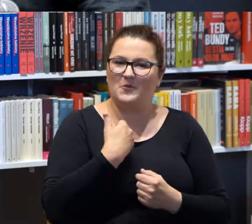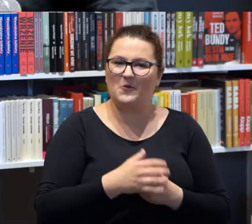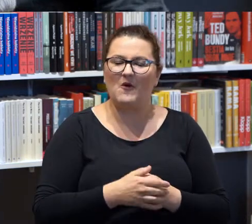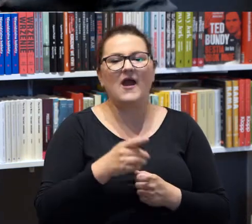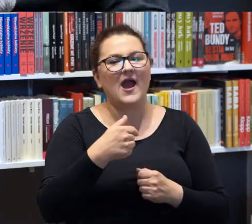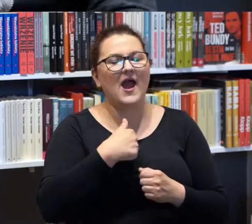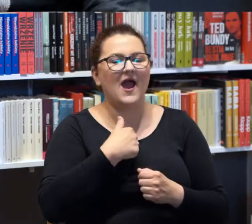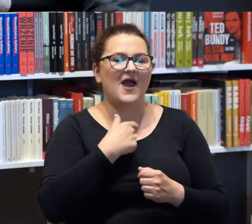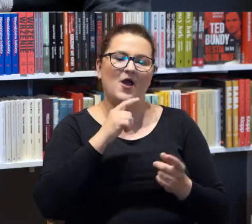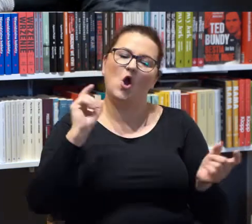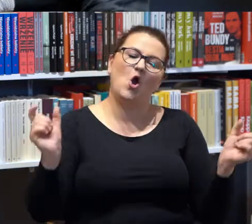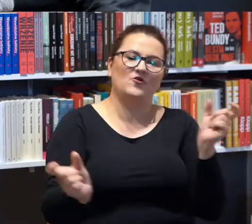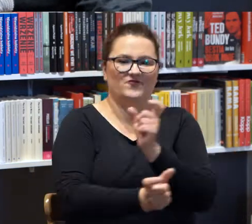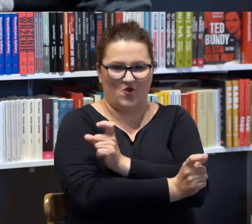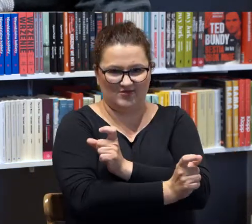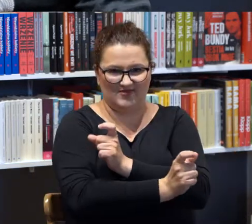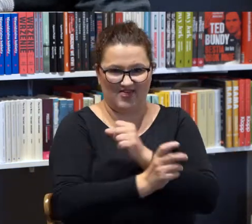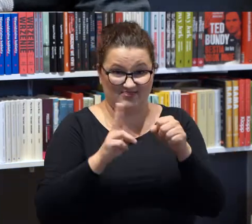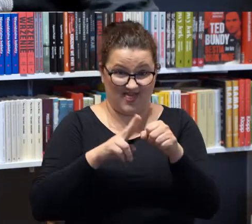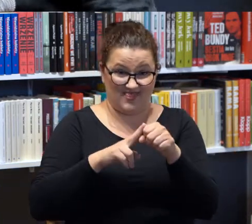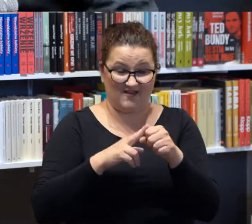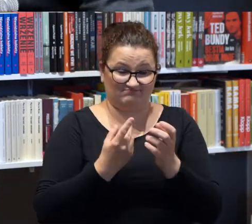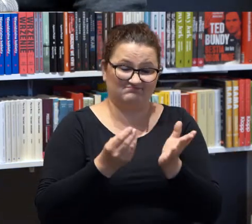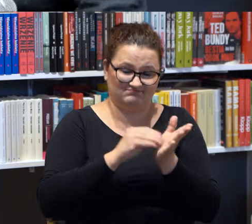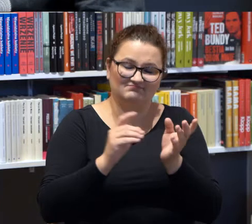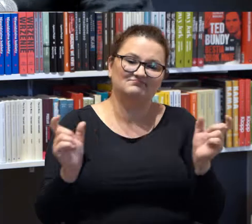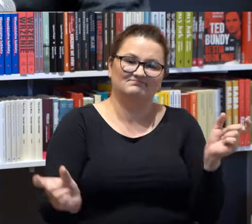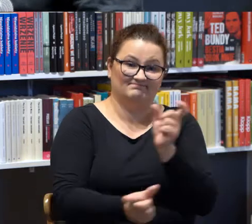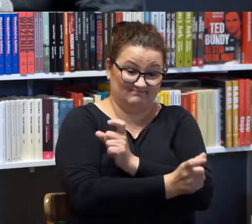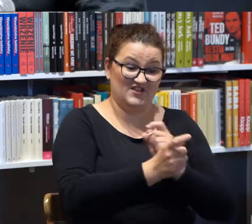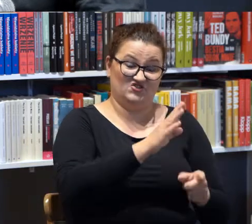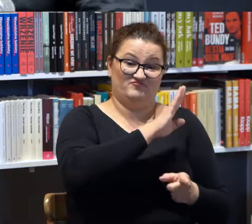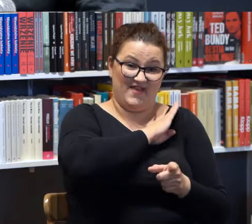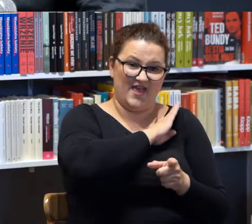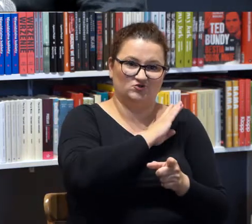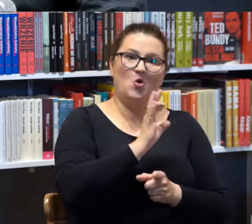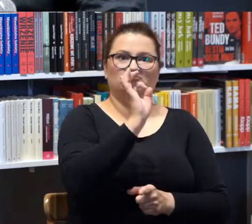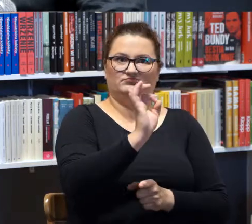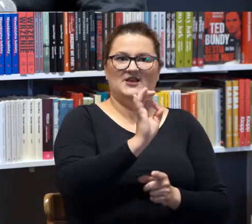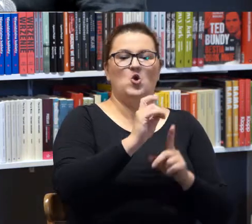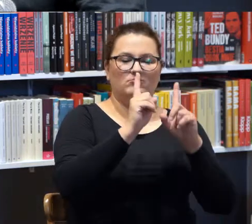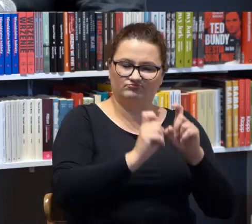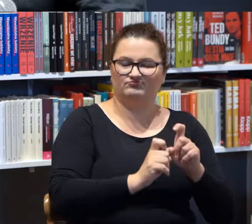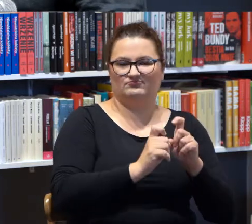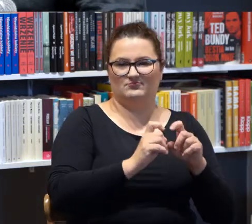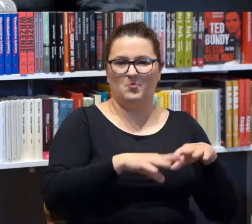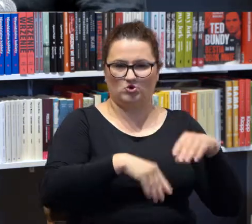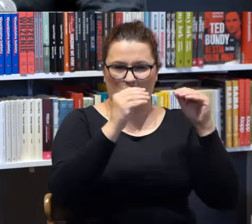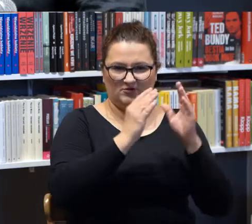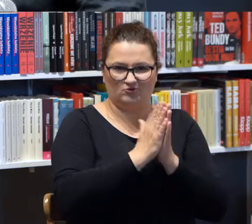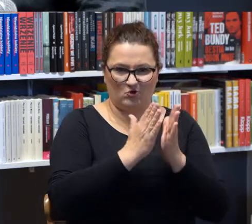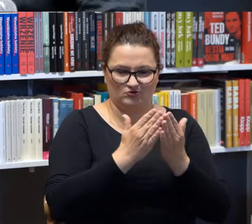zastosowałam w niej taką odwróconą chronologię. To znaczy ten moment śmierci mojego ojca jest dla mnie punktem zero. W sensie od tego momentu się wszystko